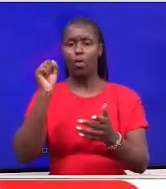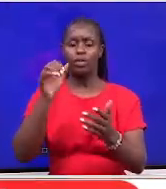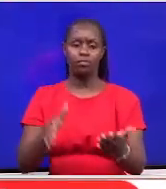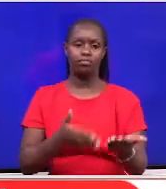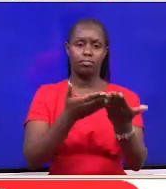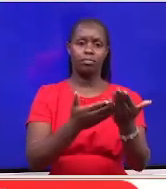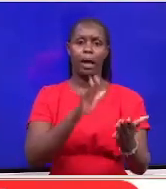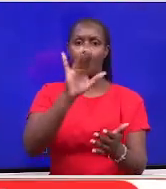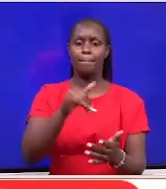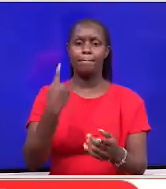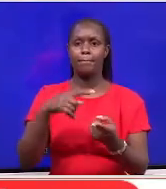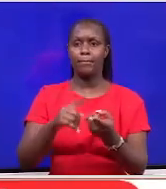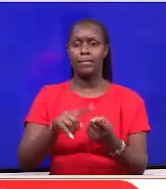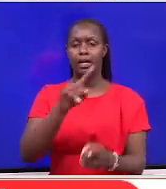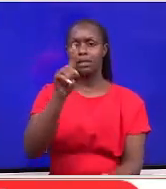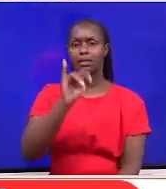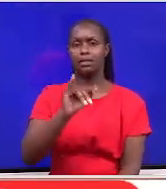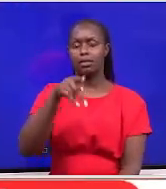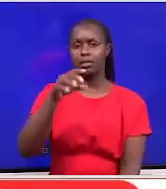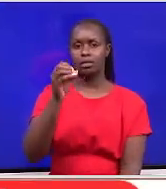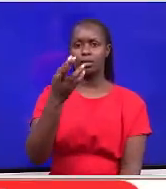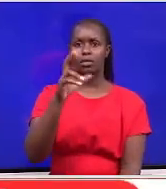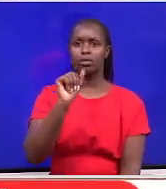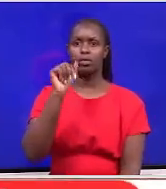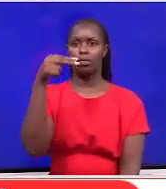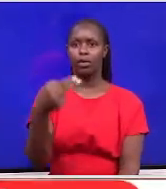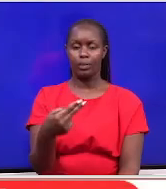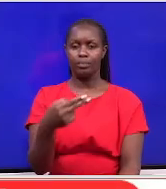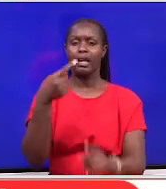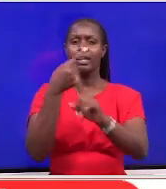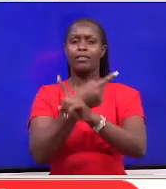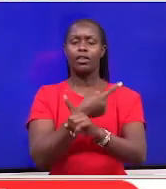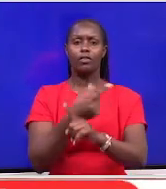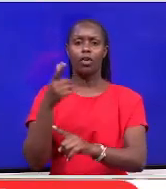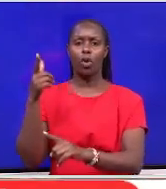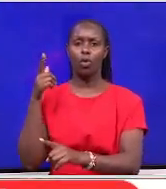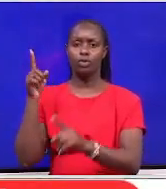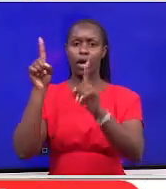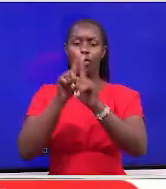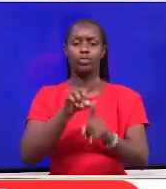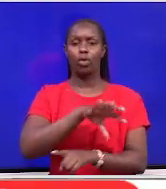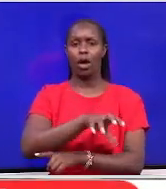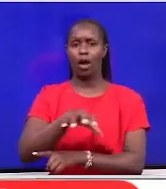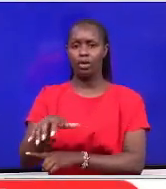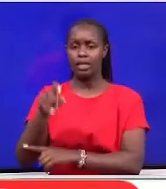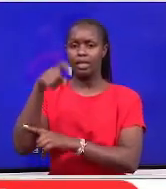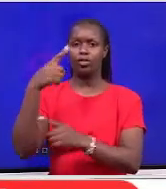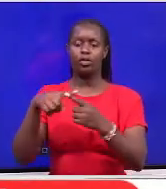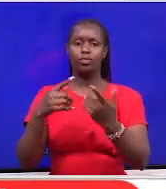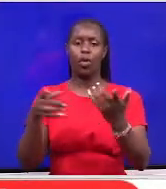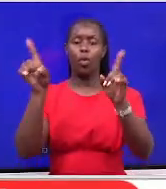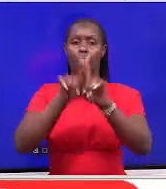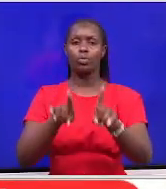Kinya kwa misingi ya ukiukaji mkubwa wa katiba, sheria mbalimbali za kitaifa na kaunti, na matumizi mabaya ya ofisi.